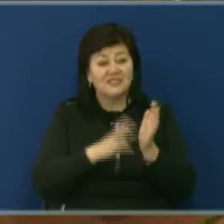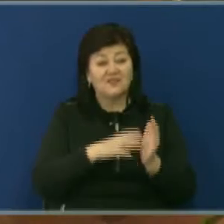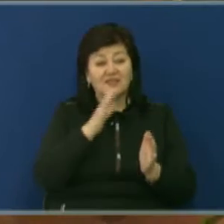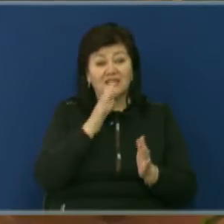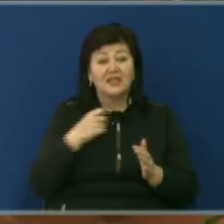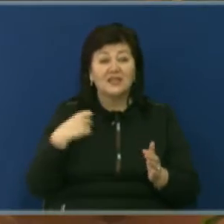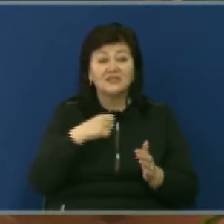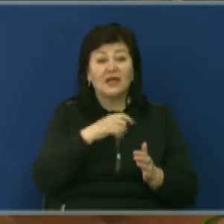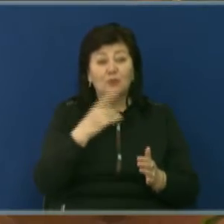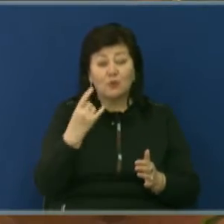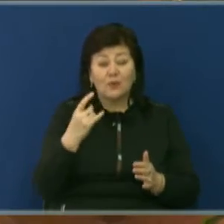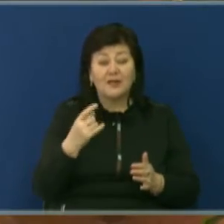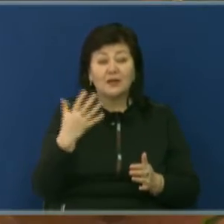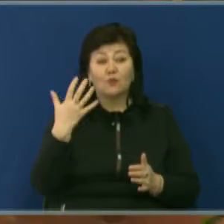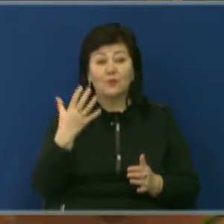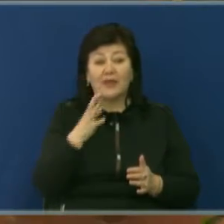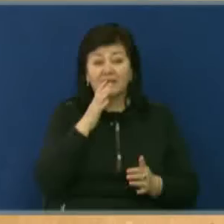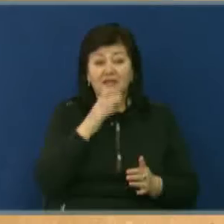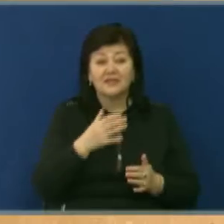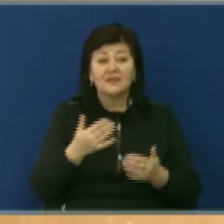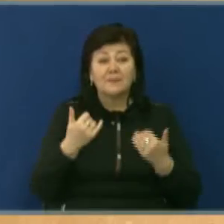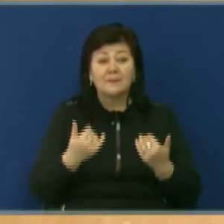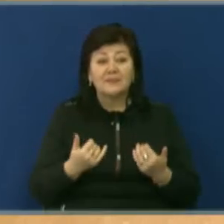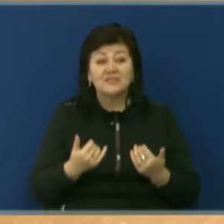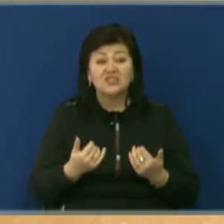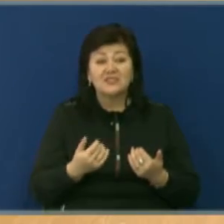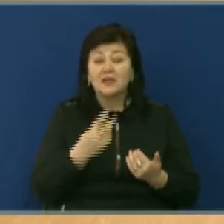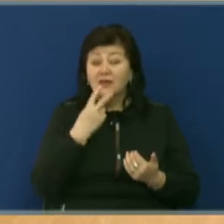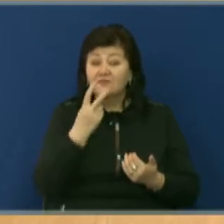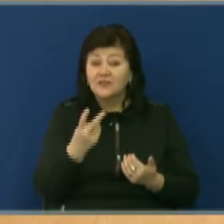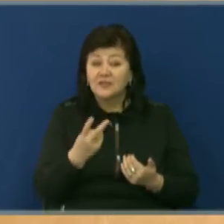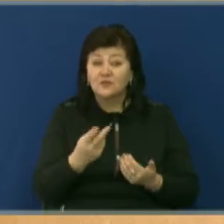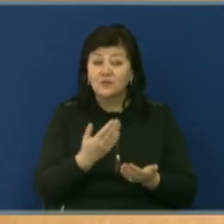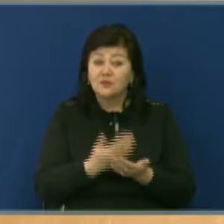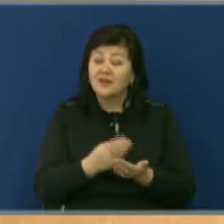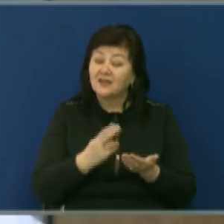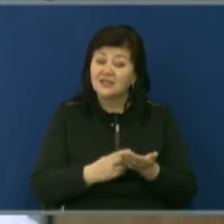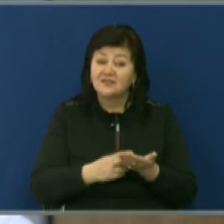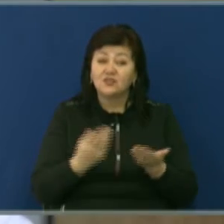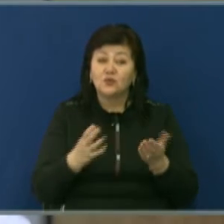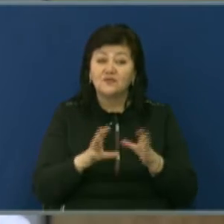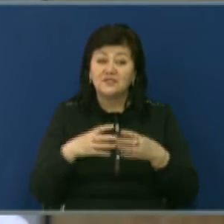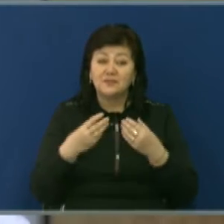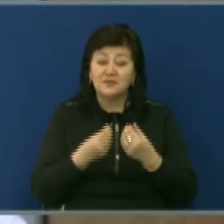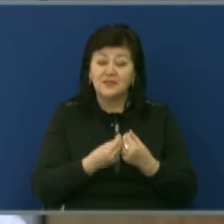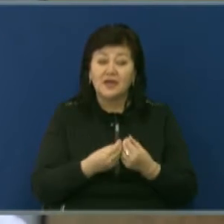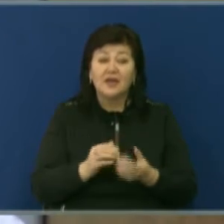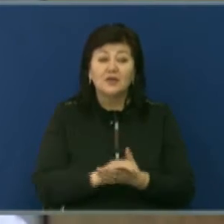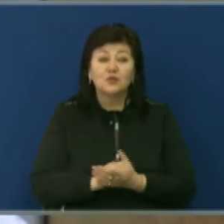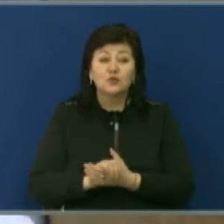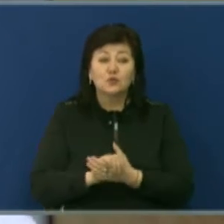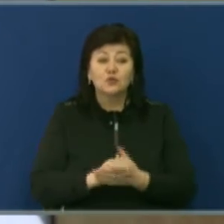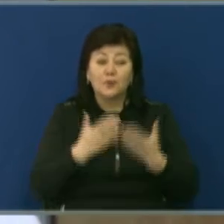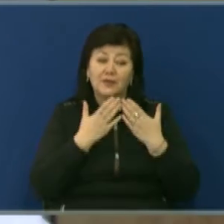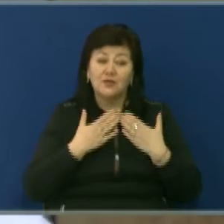мейірімділік, ата-анаға деген құрмет пен ізгіліктің иісі аңқып тұр. Үлкен және тату жанұяда ырыс пен берекенің нық орнағанын байқау қиын